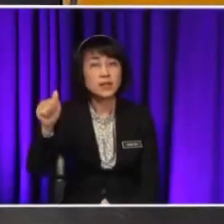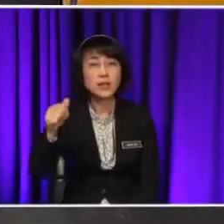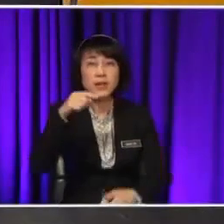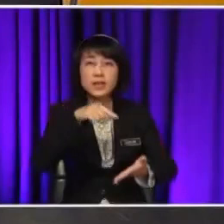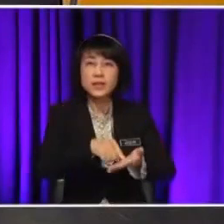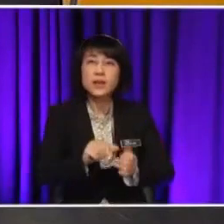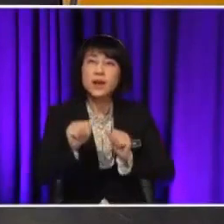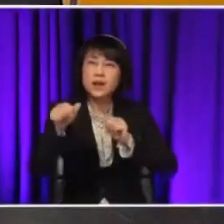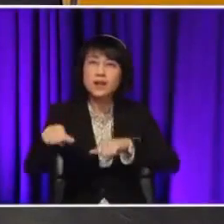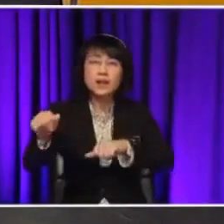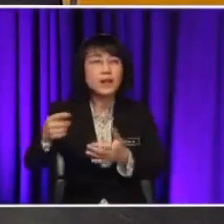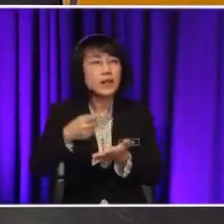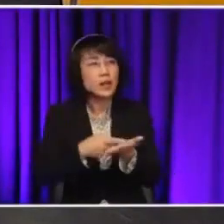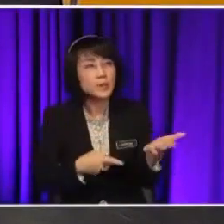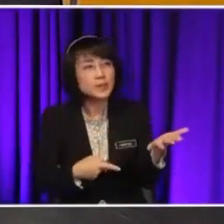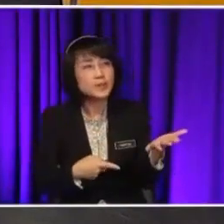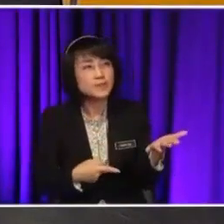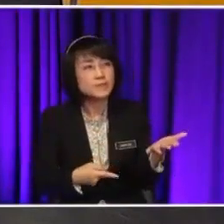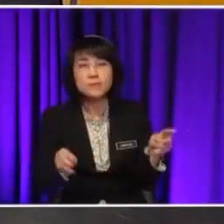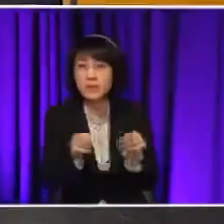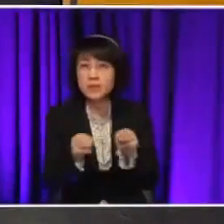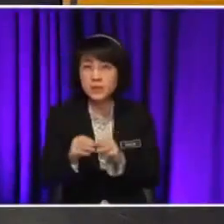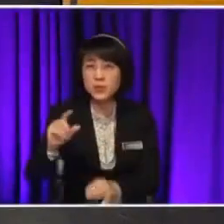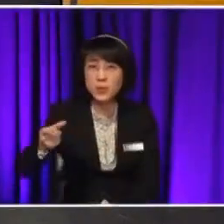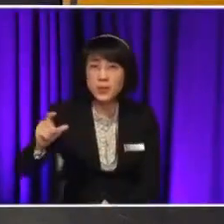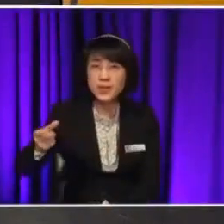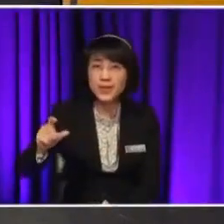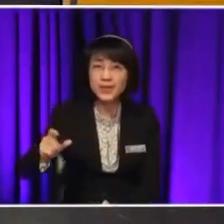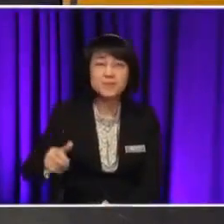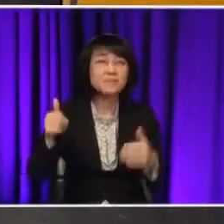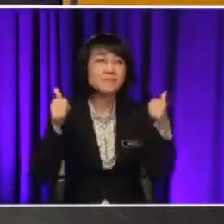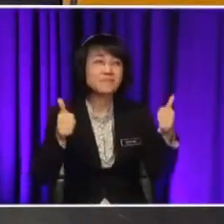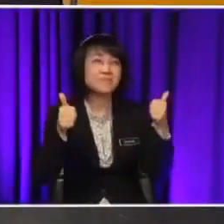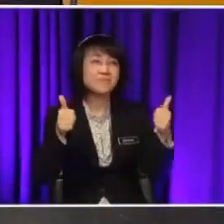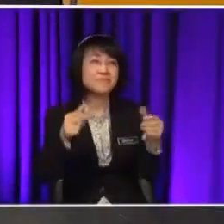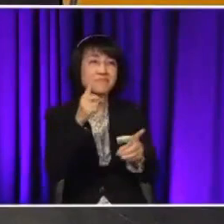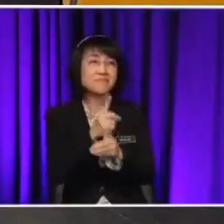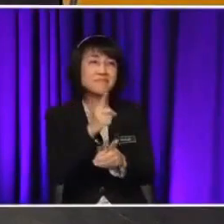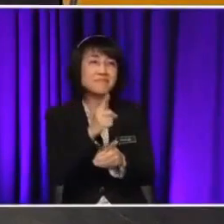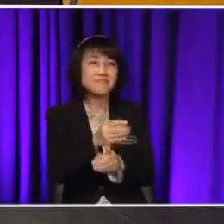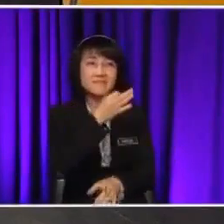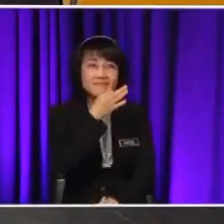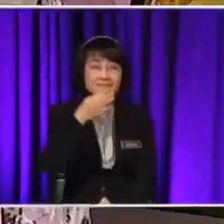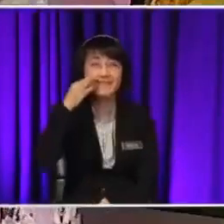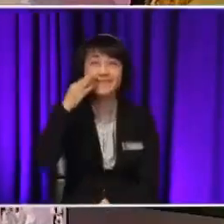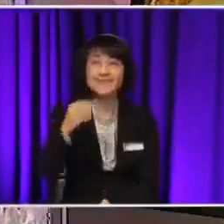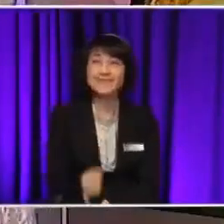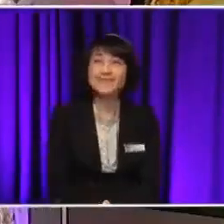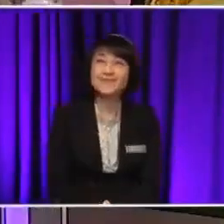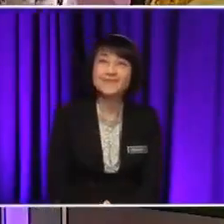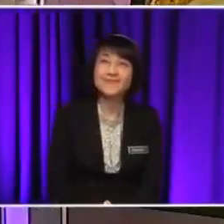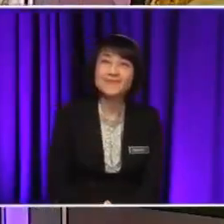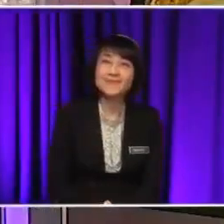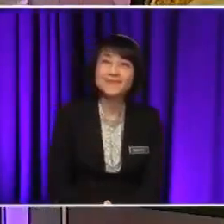Agak-agak. Cuba Fizi try. Kalau cubic nampak macam you. Ni. Macam? Cubic you. Hebat. Ya. Yeah. Betul Cubisma. Fizi. Yeah. Okay,